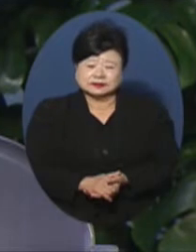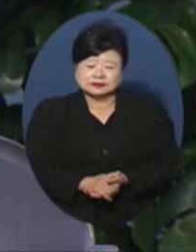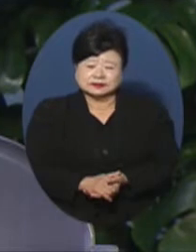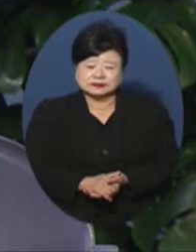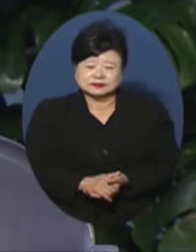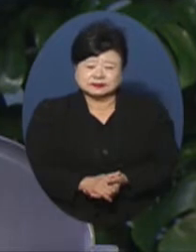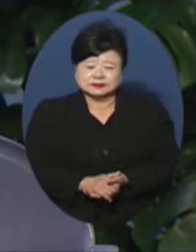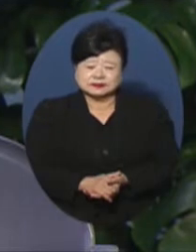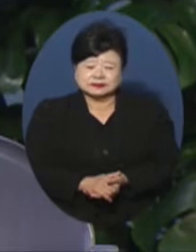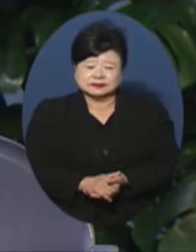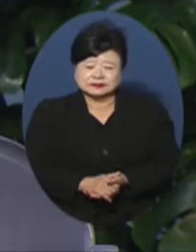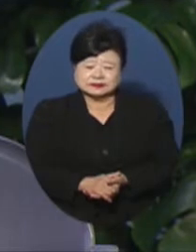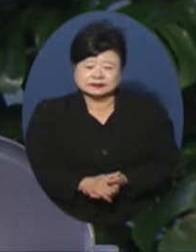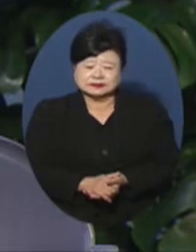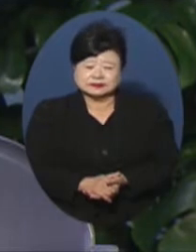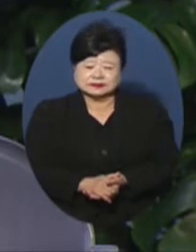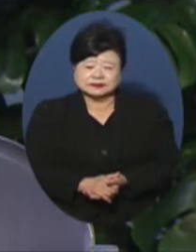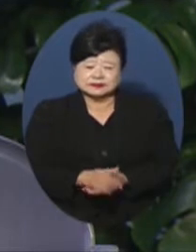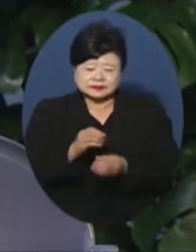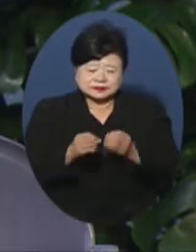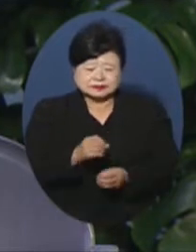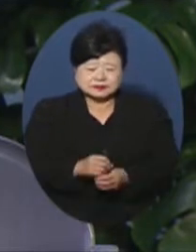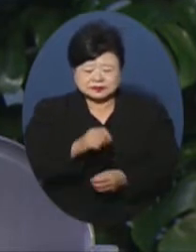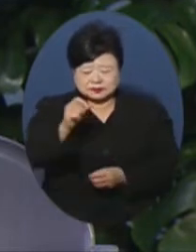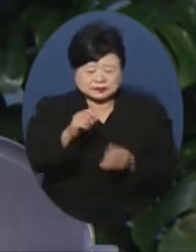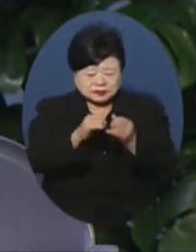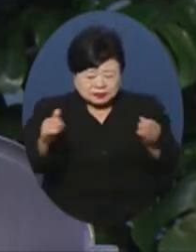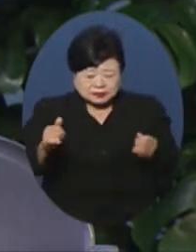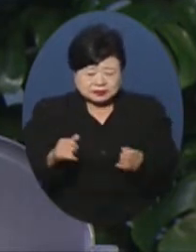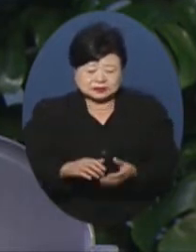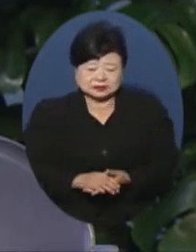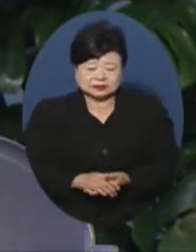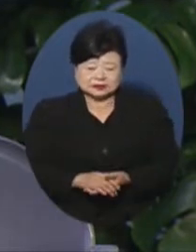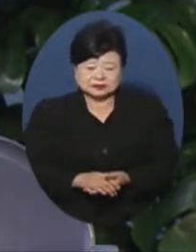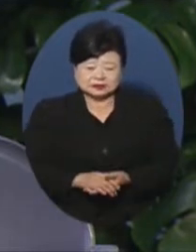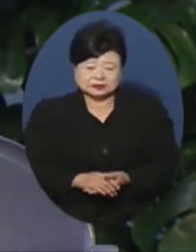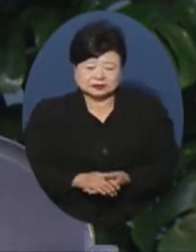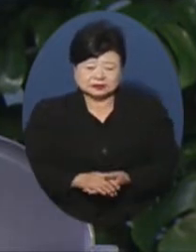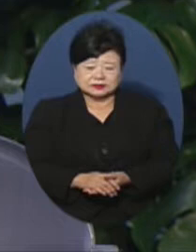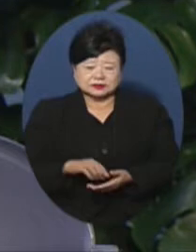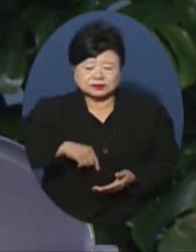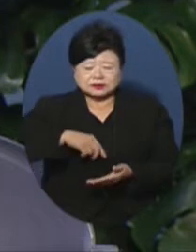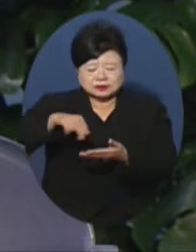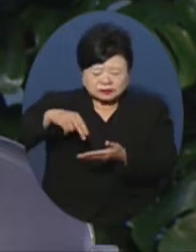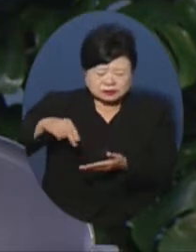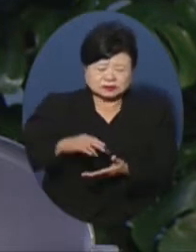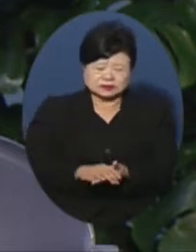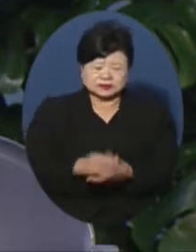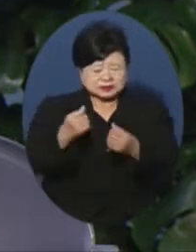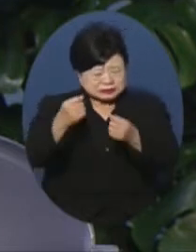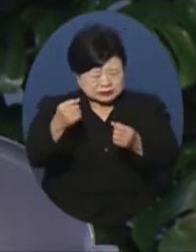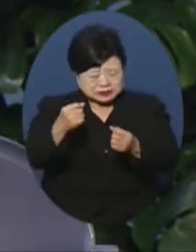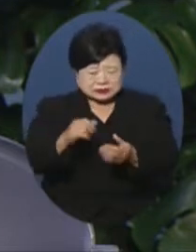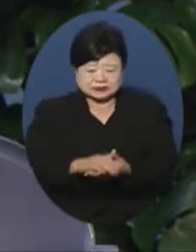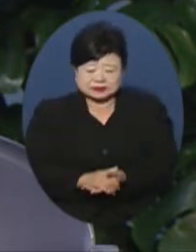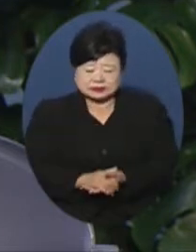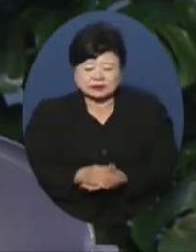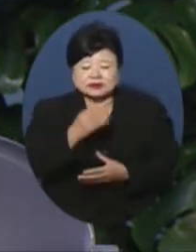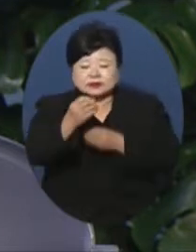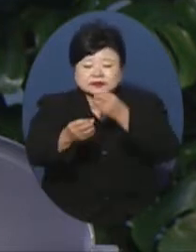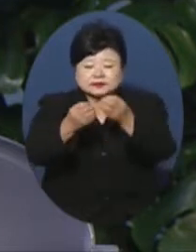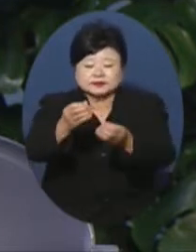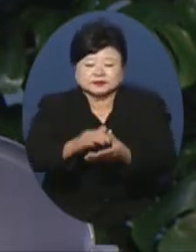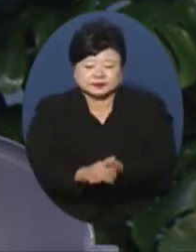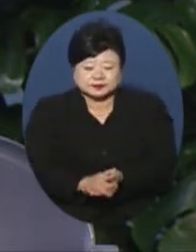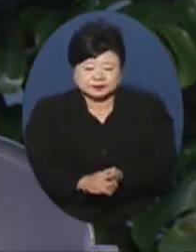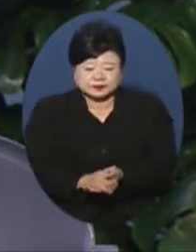나에게 다가올 때 있습니다. 시편 기자는 엄마나 외톨이 힘이 들었던지 이런